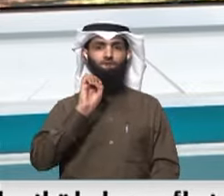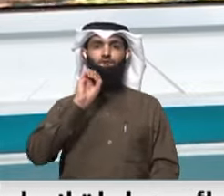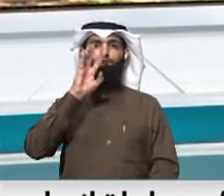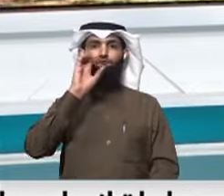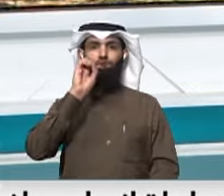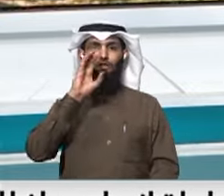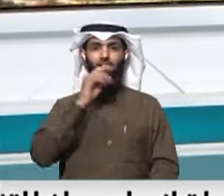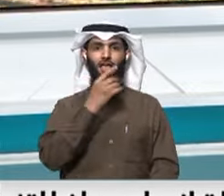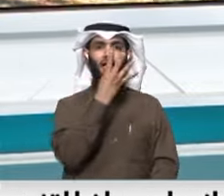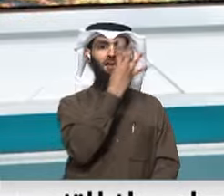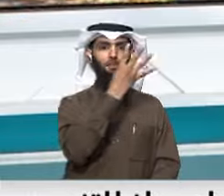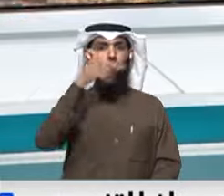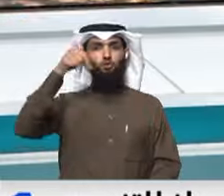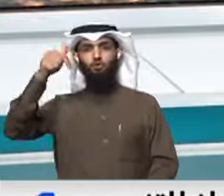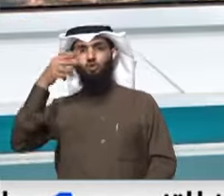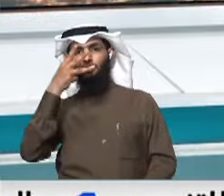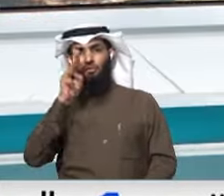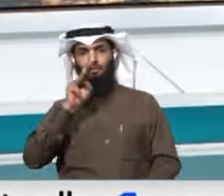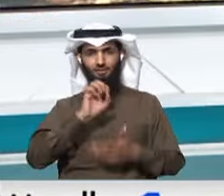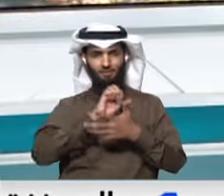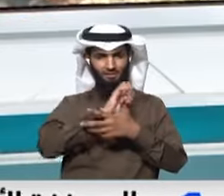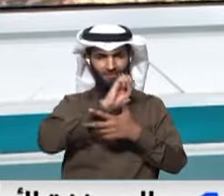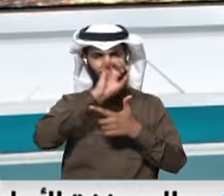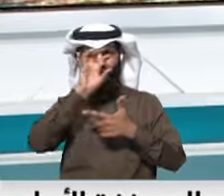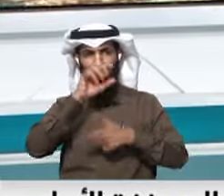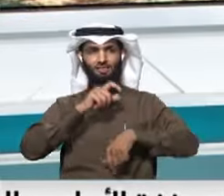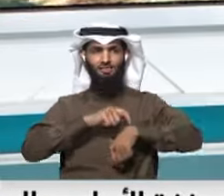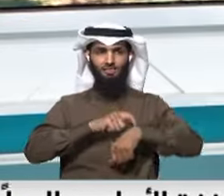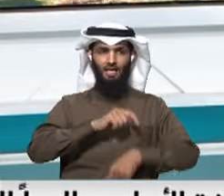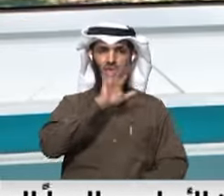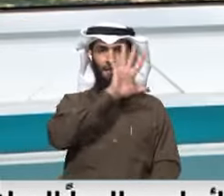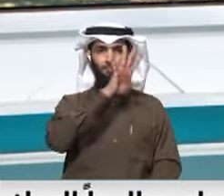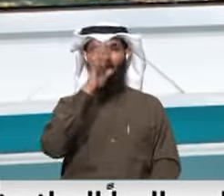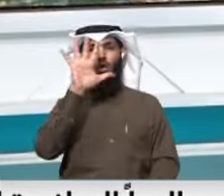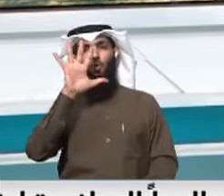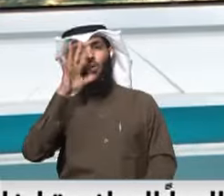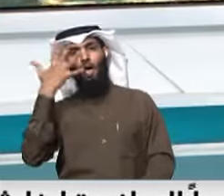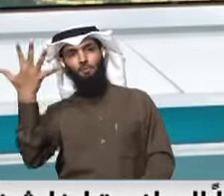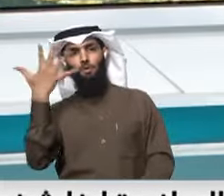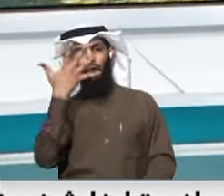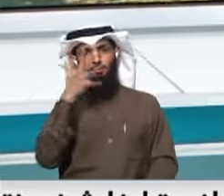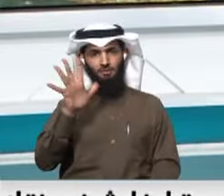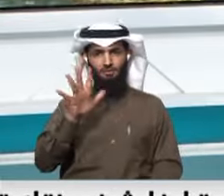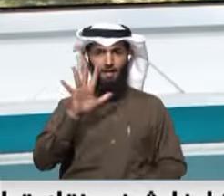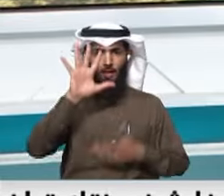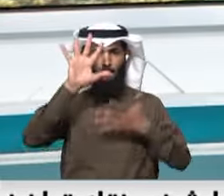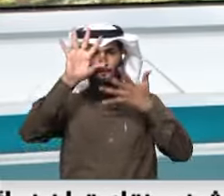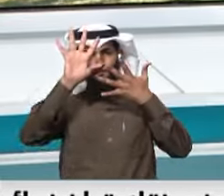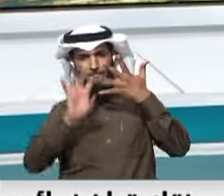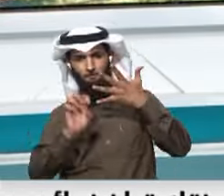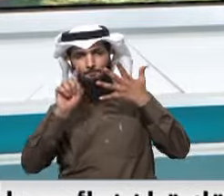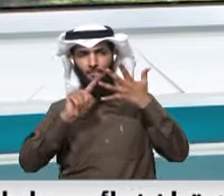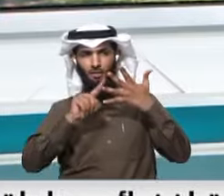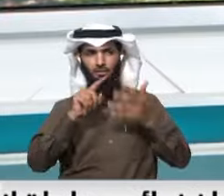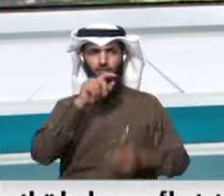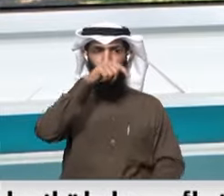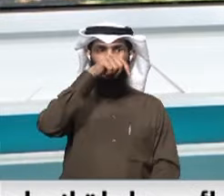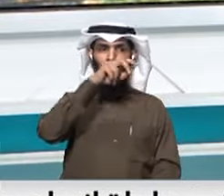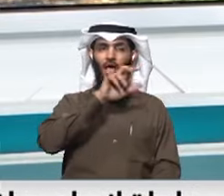الساعة 4:36، موعد شروق الشمس الساعة 5:55، موعد أذان المغرب الساعة